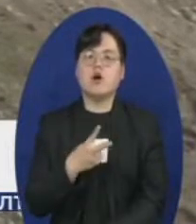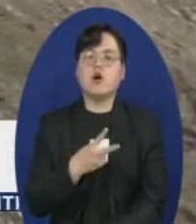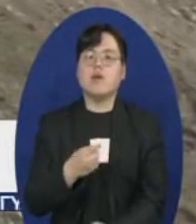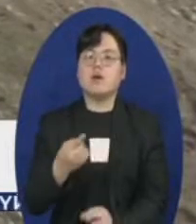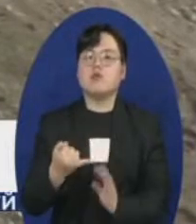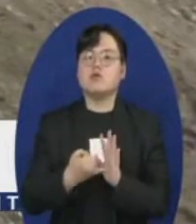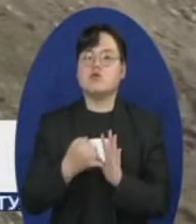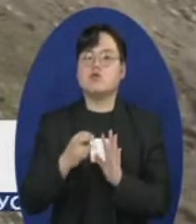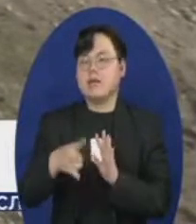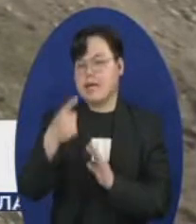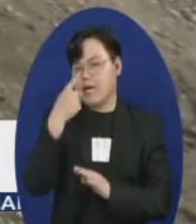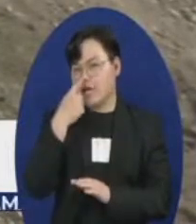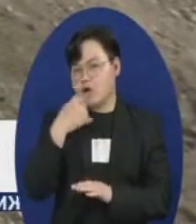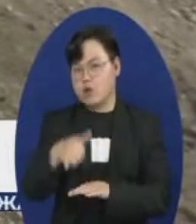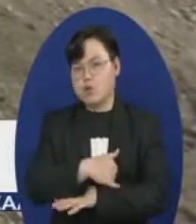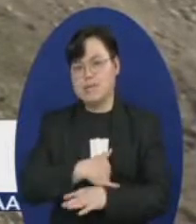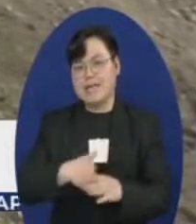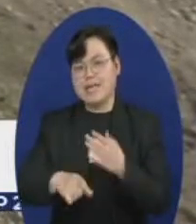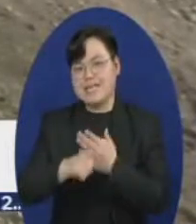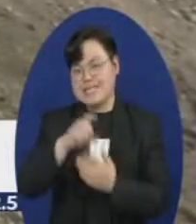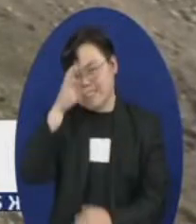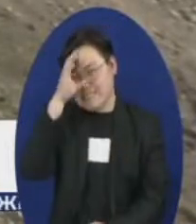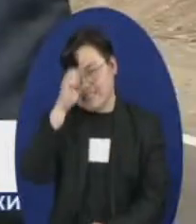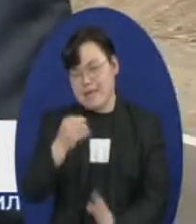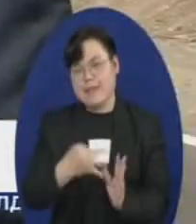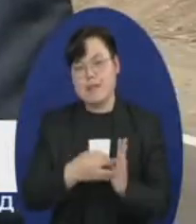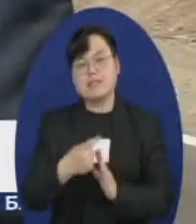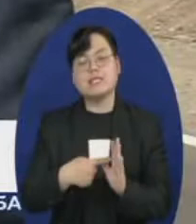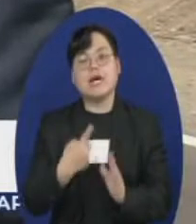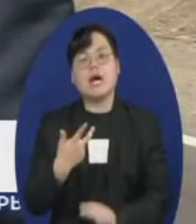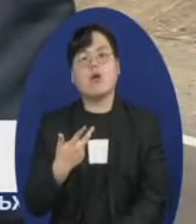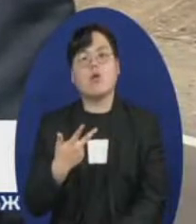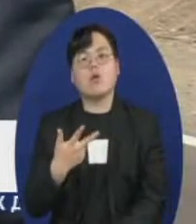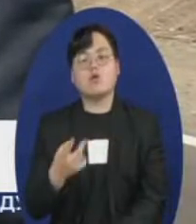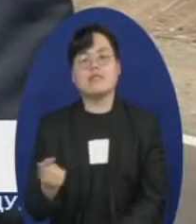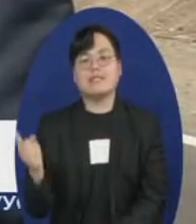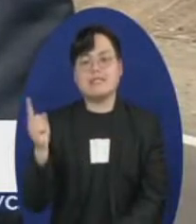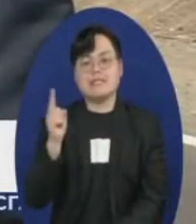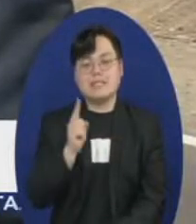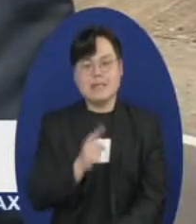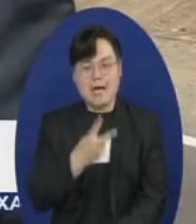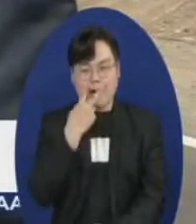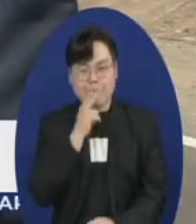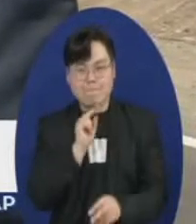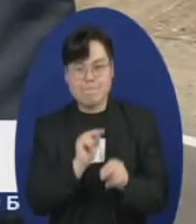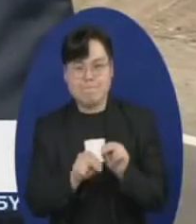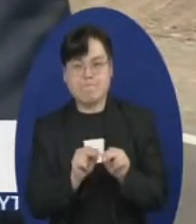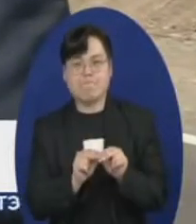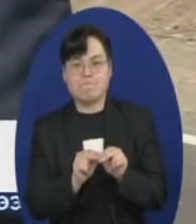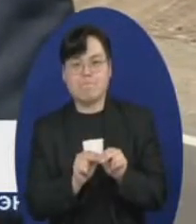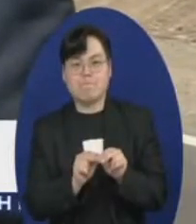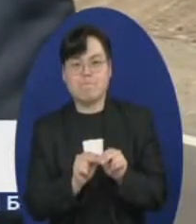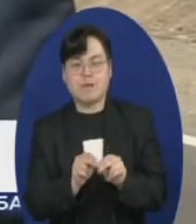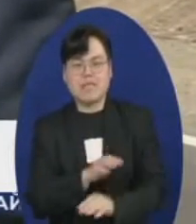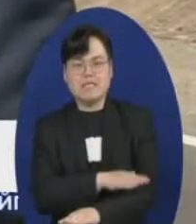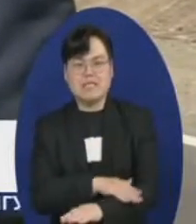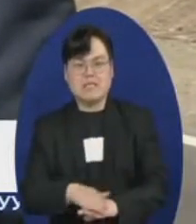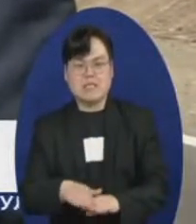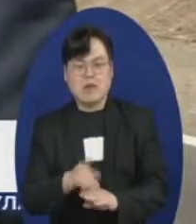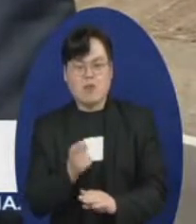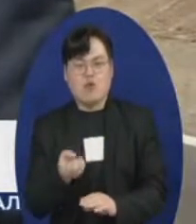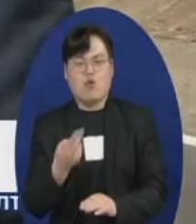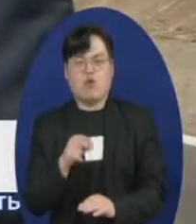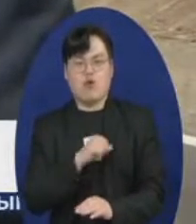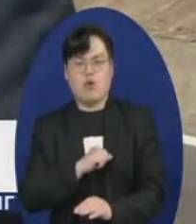онд Хятадын элчин сайд 8 сарын 13-ны өдөр заханд ажилласан. Хятадын элчин сайд бол ганцын даваагаар дамж ирсэн учраас замын хүндийг